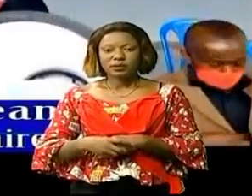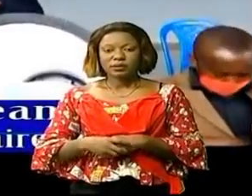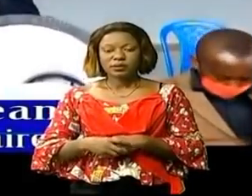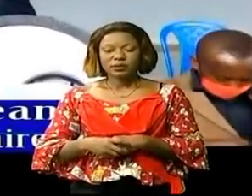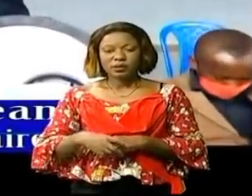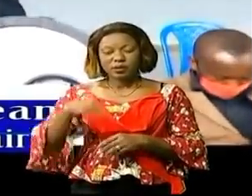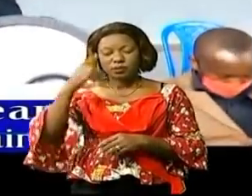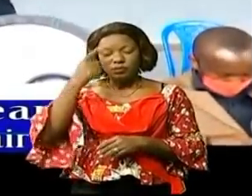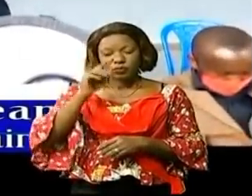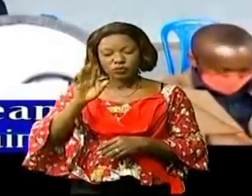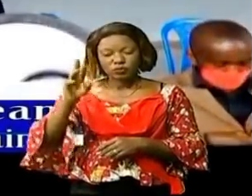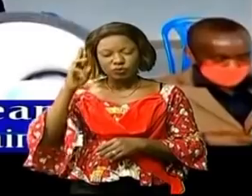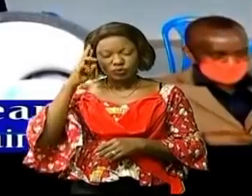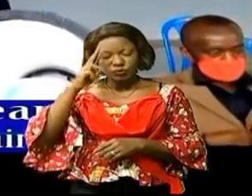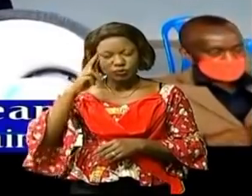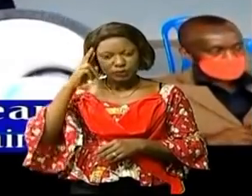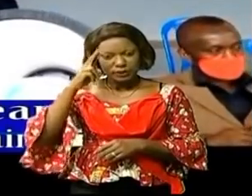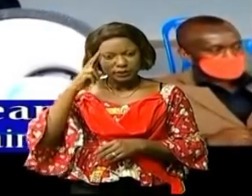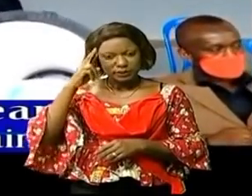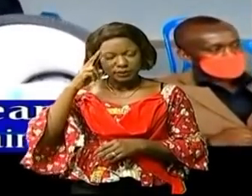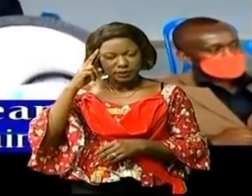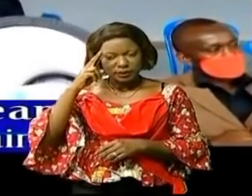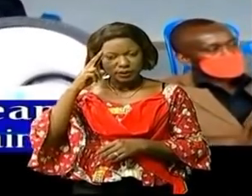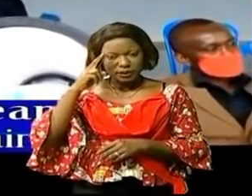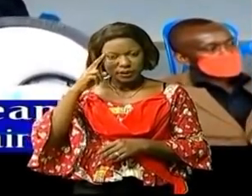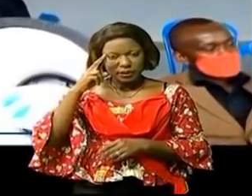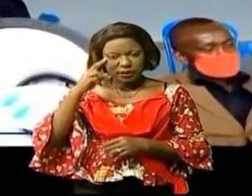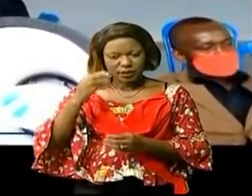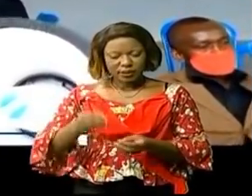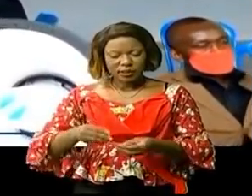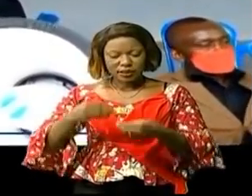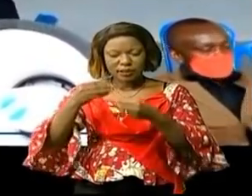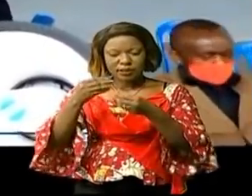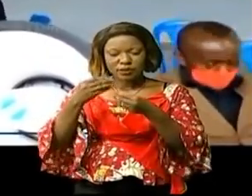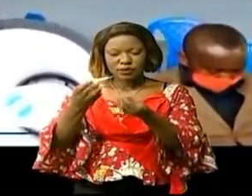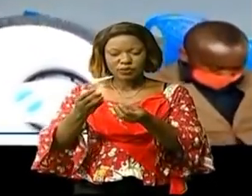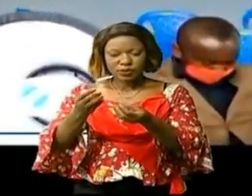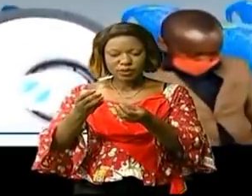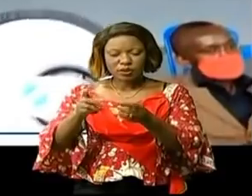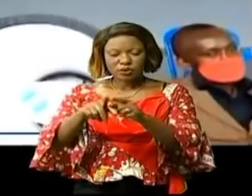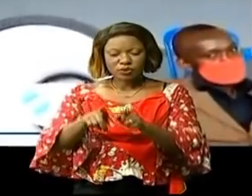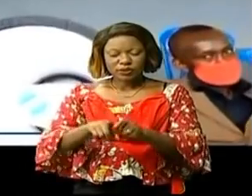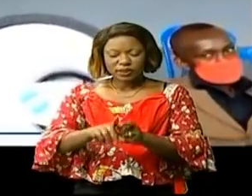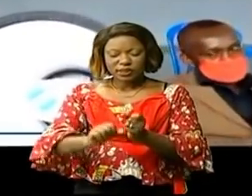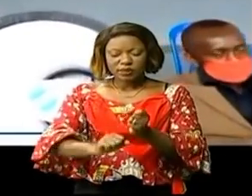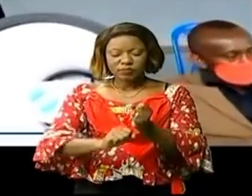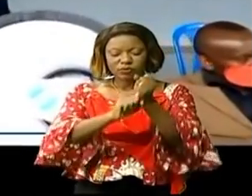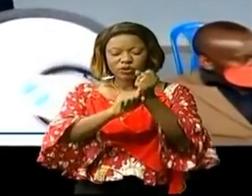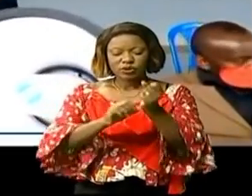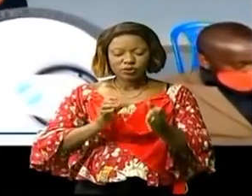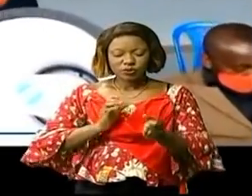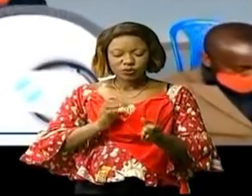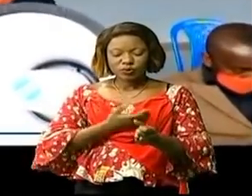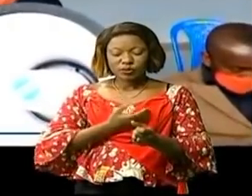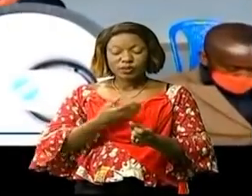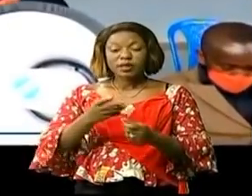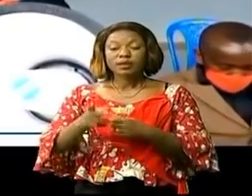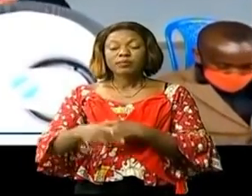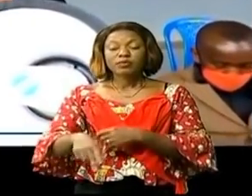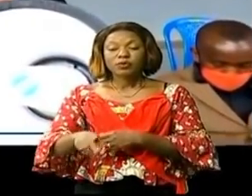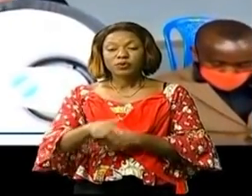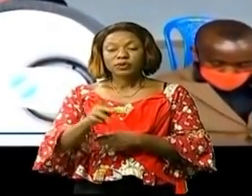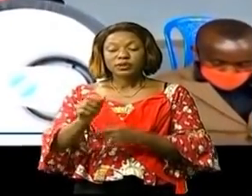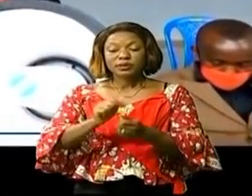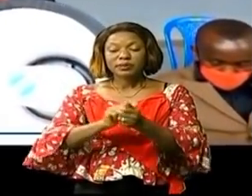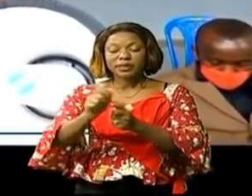pour son souci de pouvoir appuyer notre province sous l'impulsion de Son Excellence,